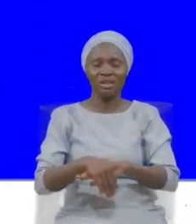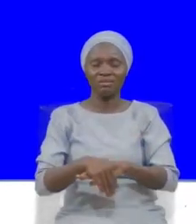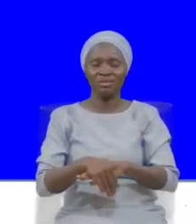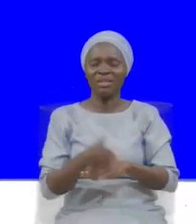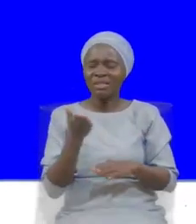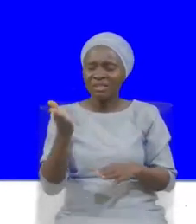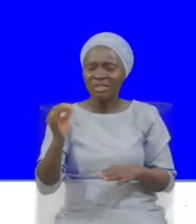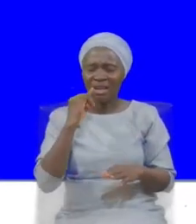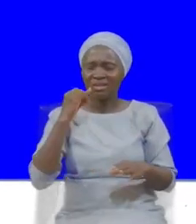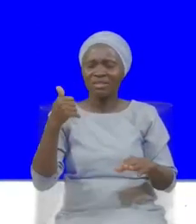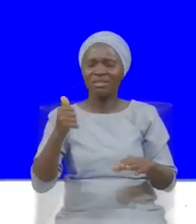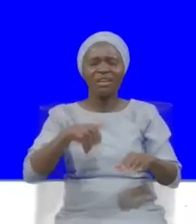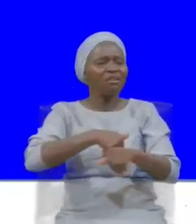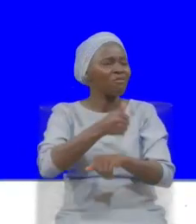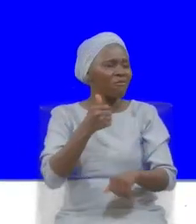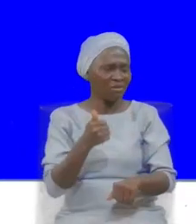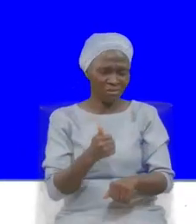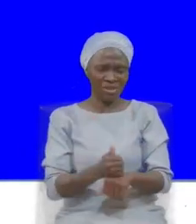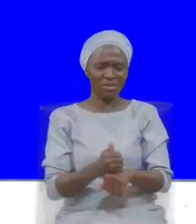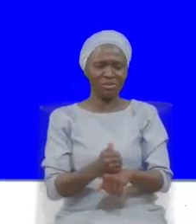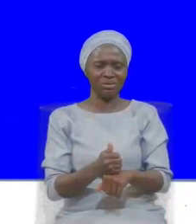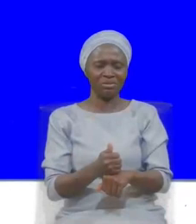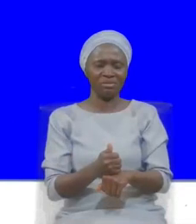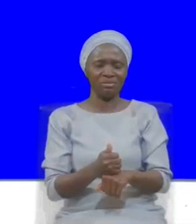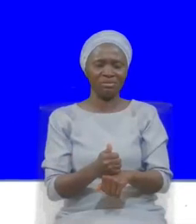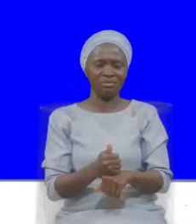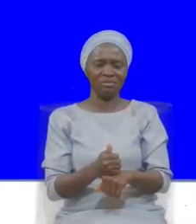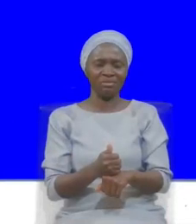Il y a une confirmation.